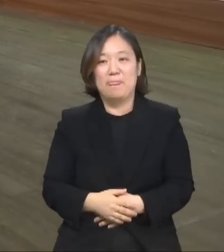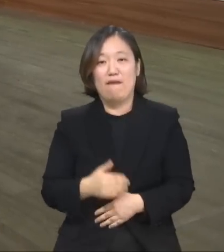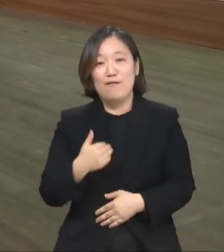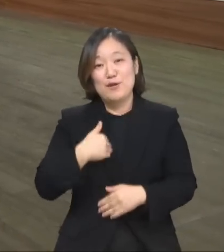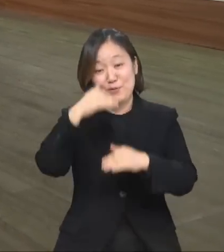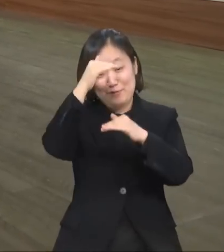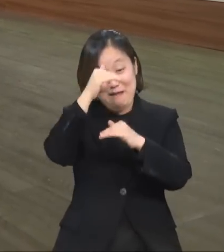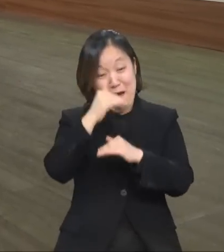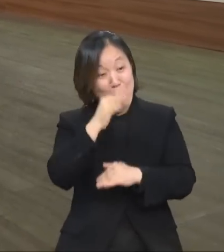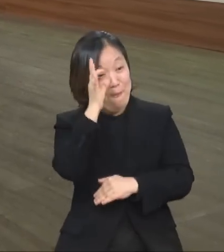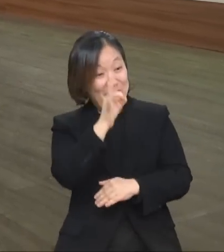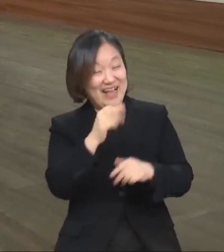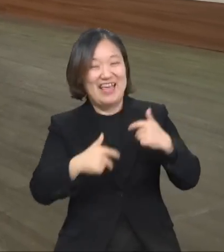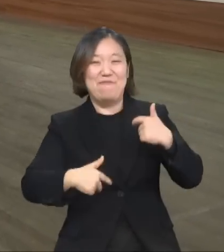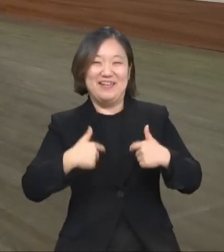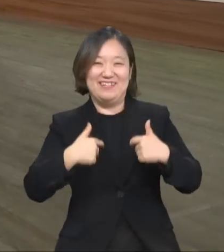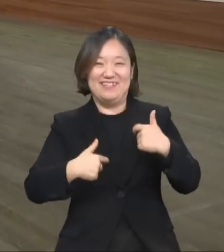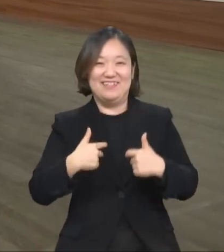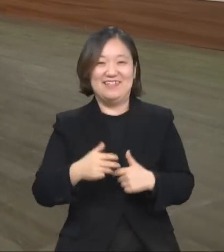내용이 재밌어요